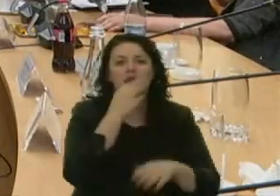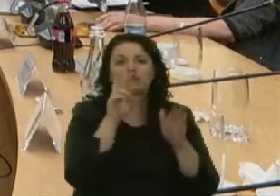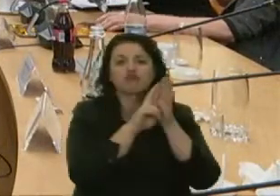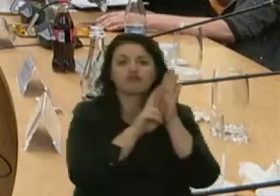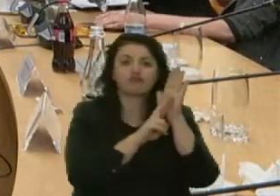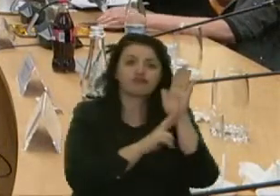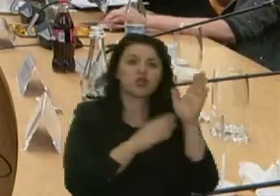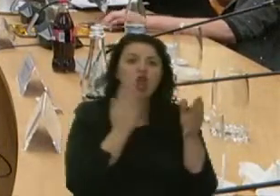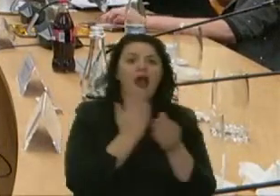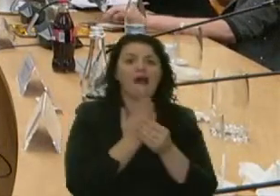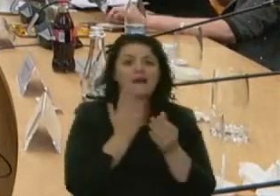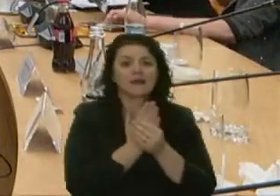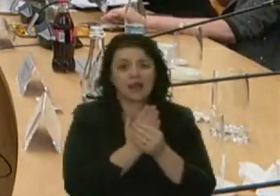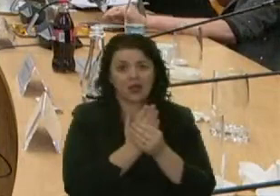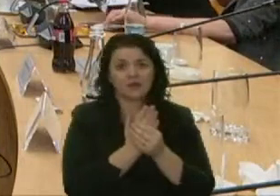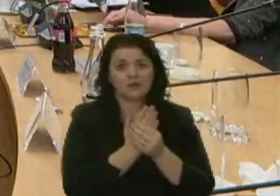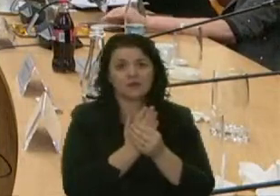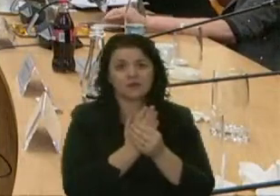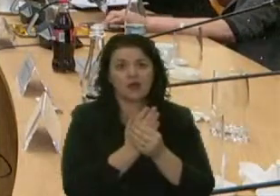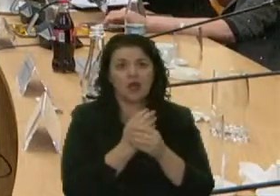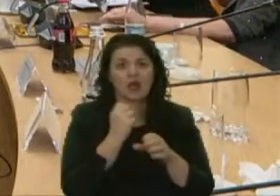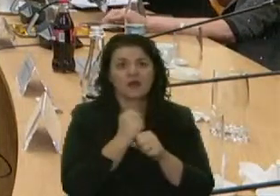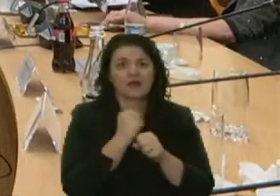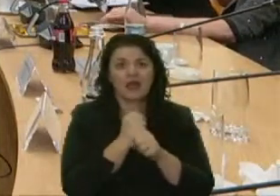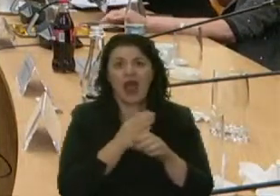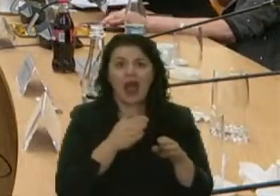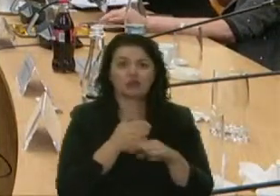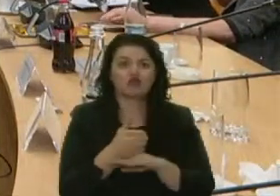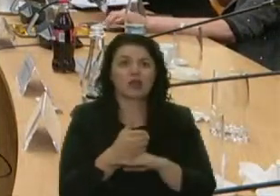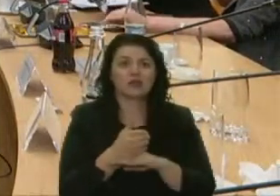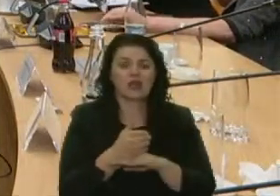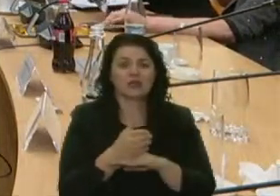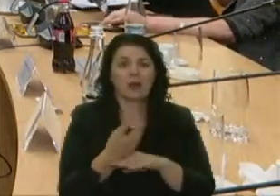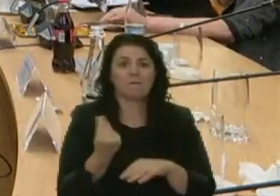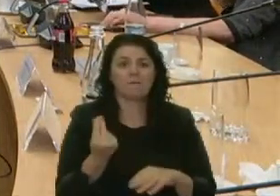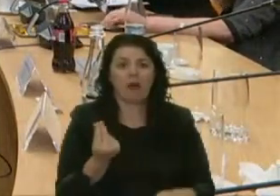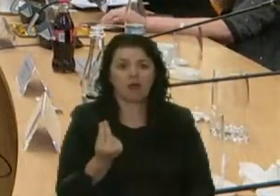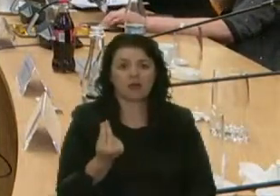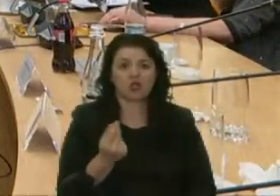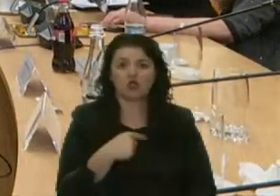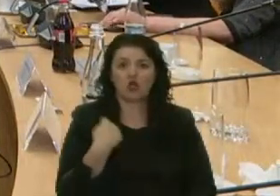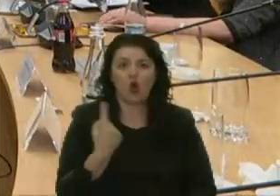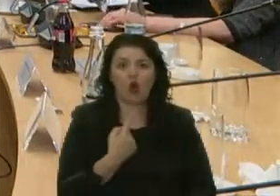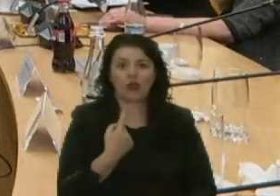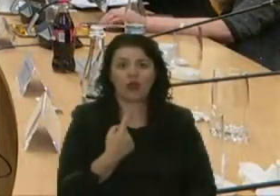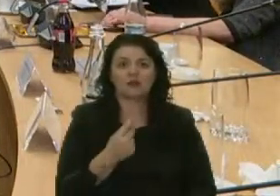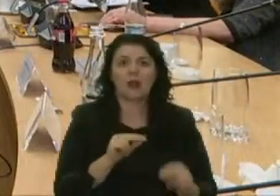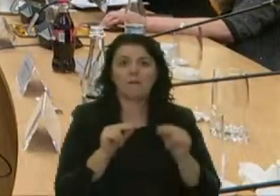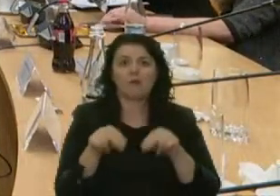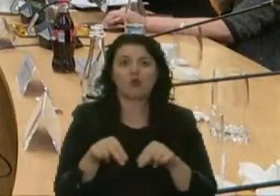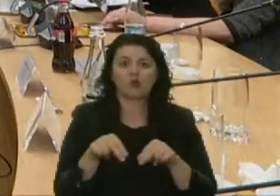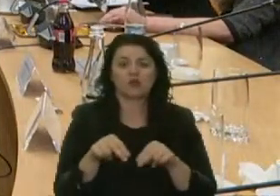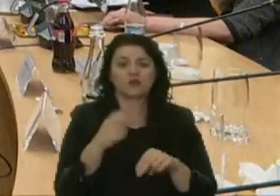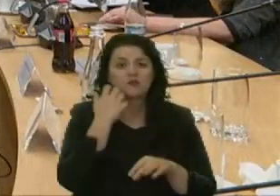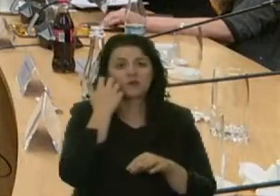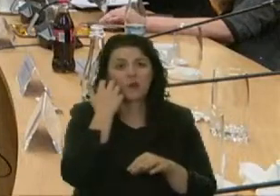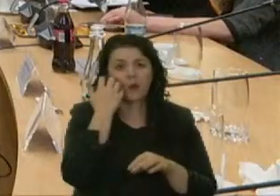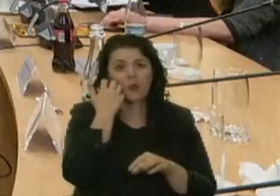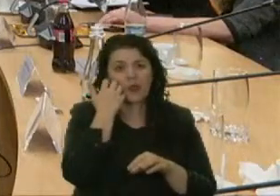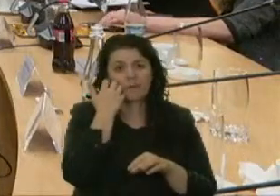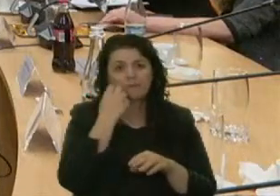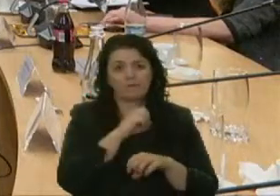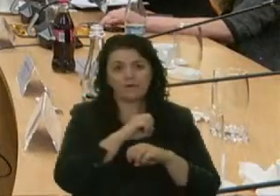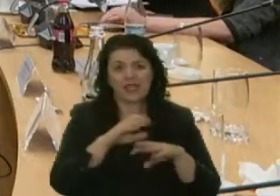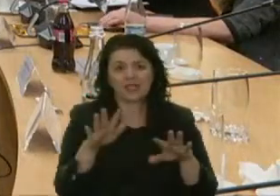acte Ce condiții trebuie să îndeplinești ca să poți accesa vreo sumă de bani noi la un moment dat suntem puși când vine momentul să